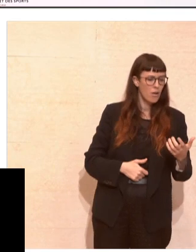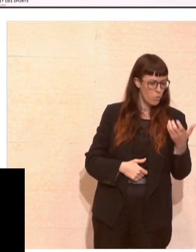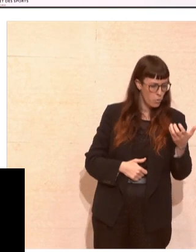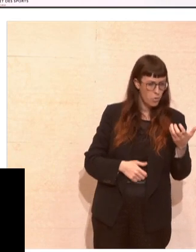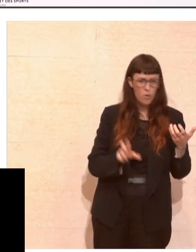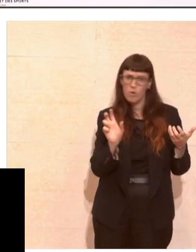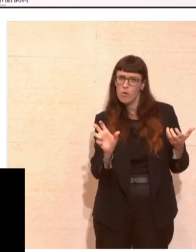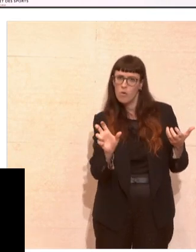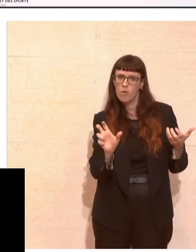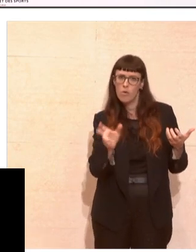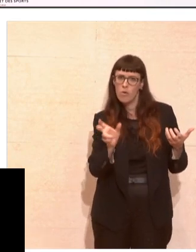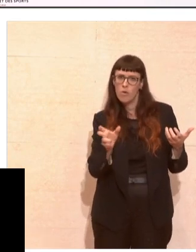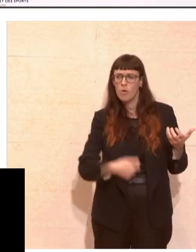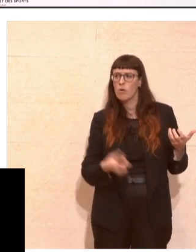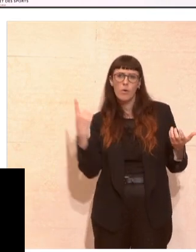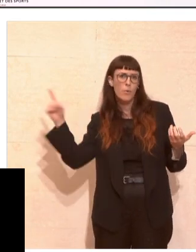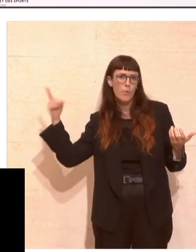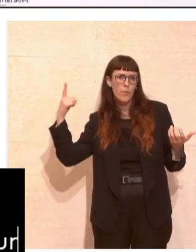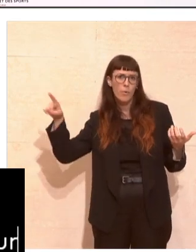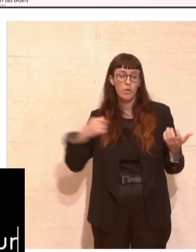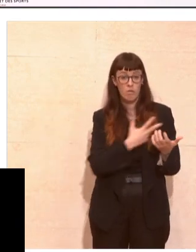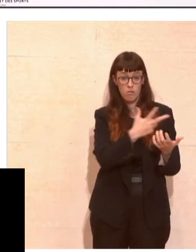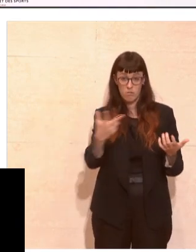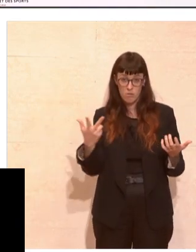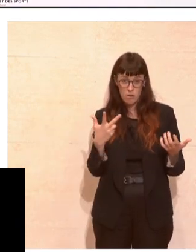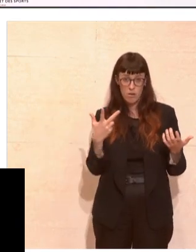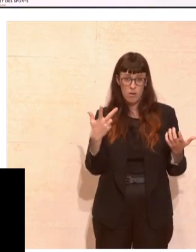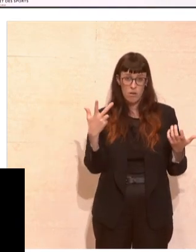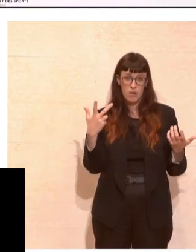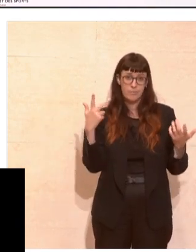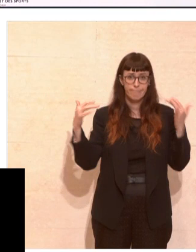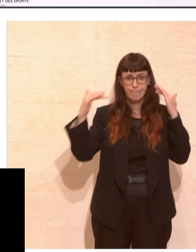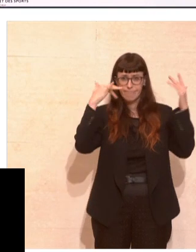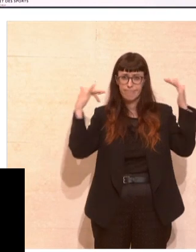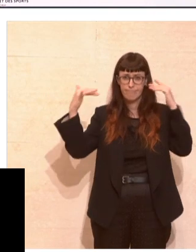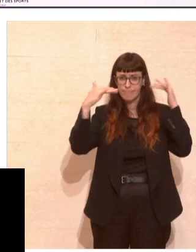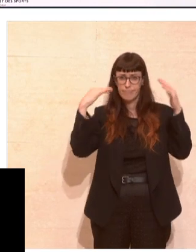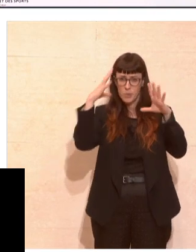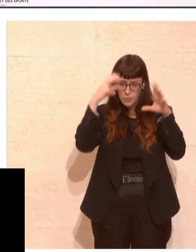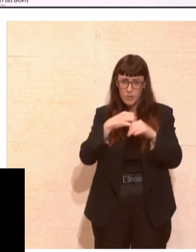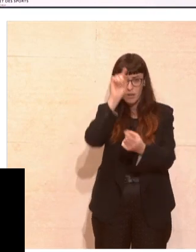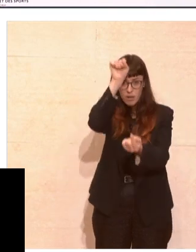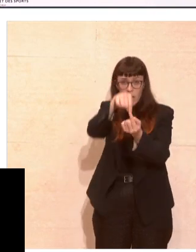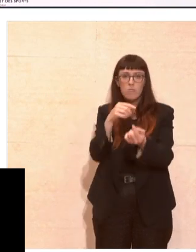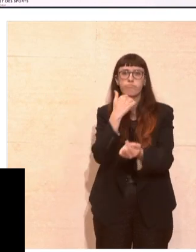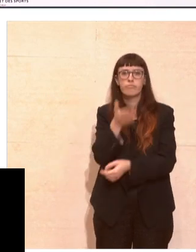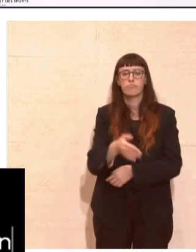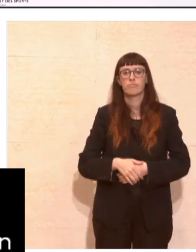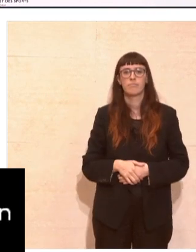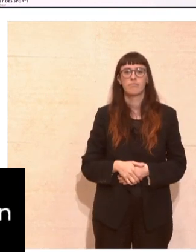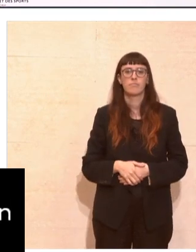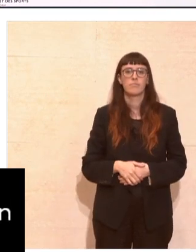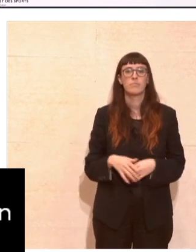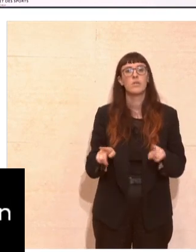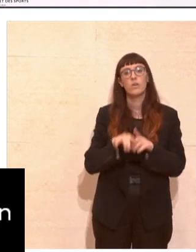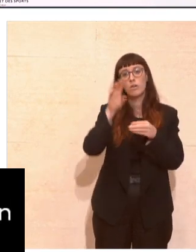Et en fait, ça perturbe le fait d'arriver à rassembler toute son attention en un seul point. Bien sûr, il y a le